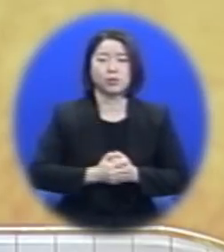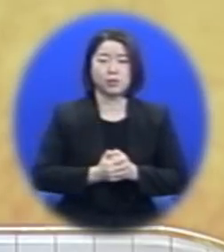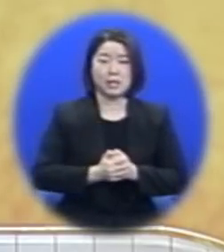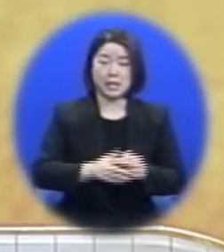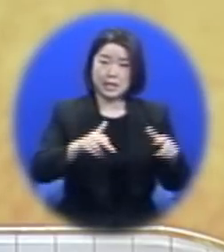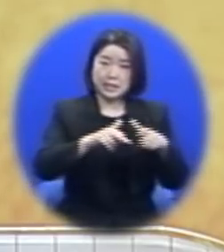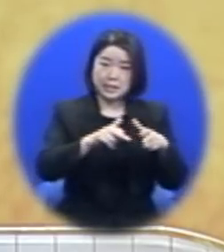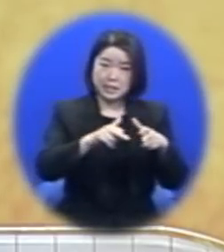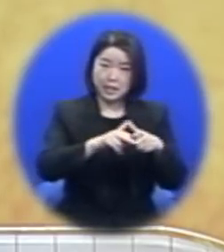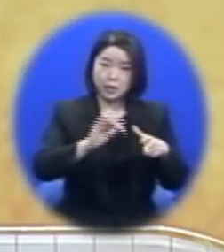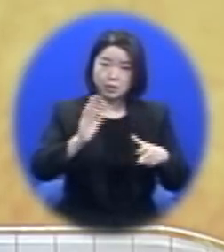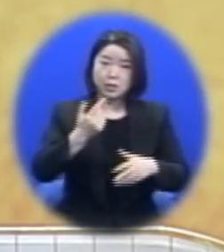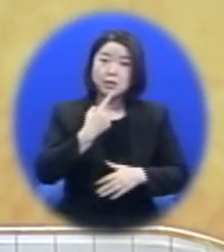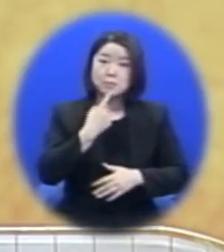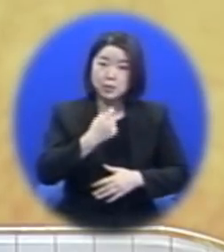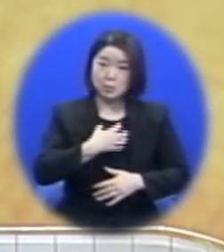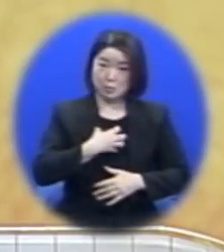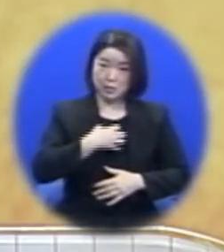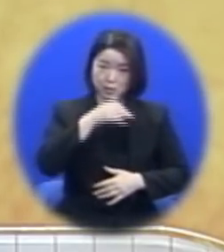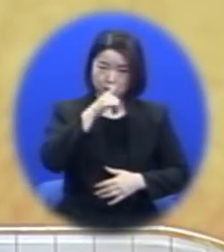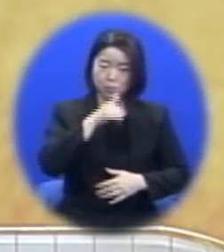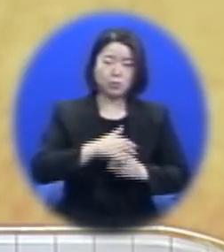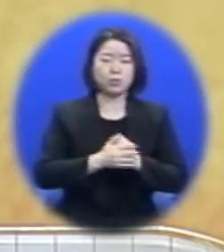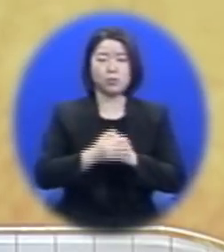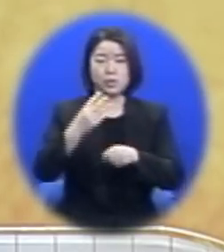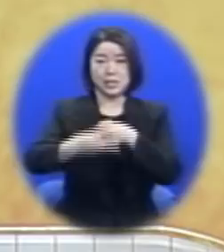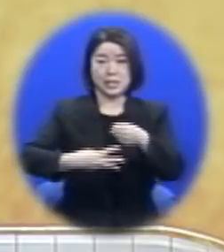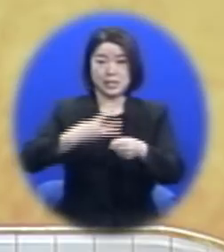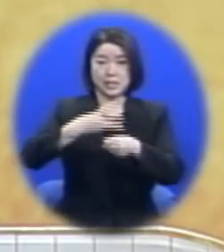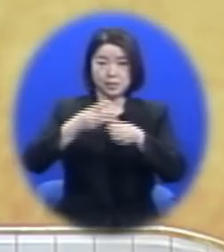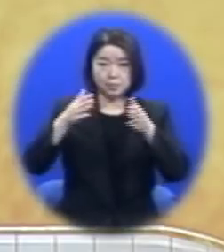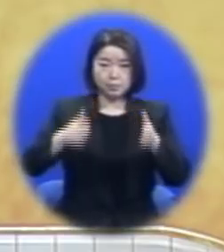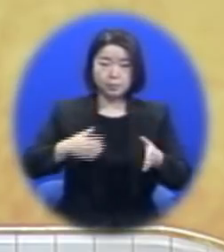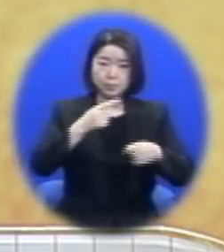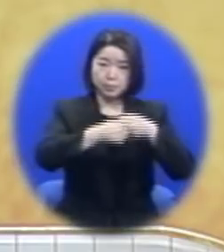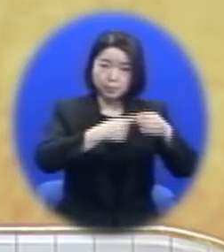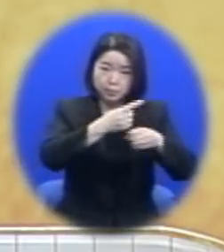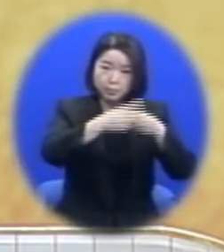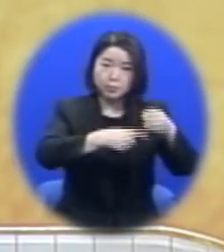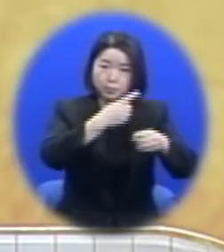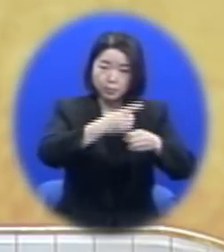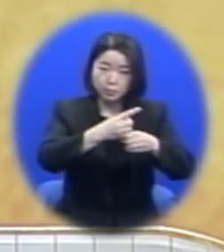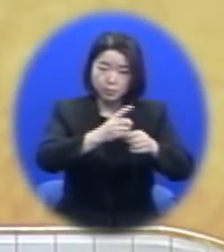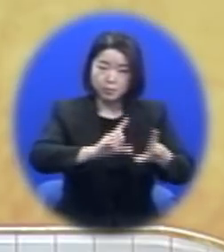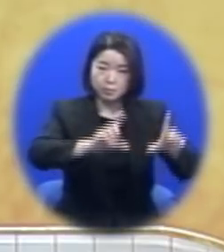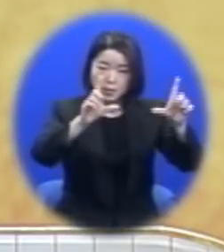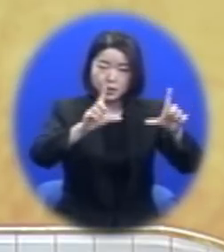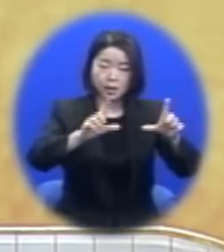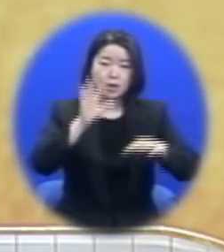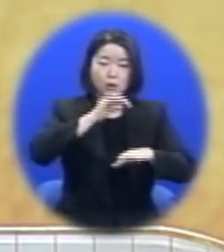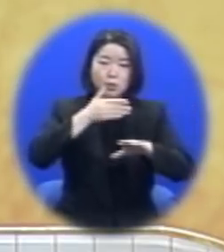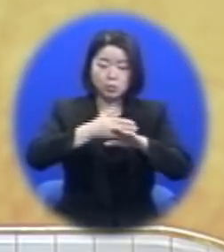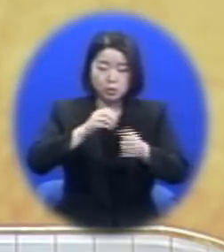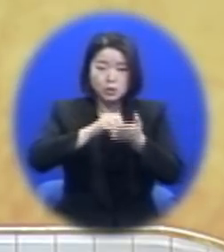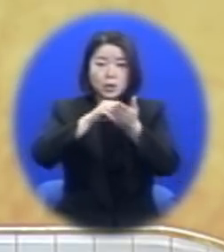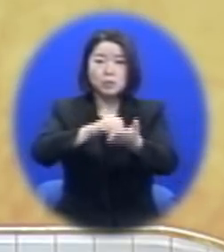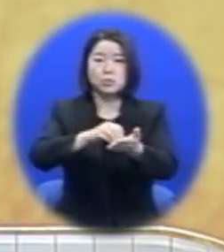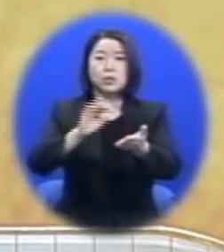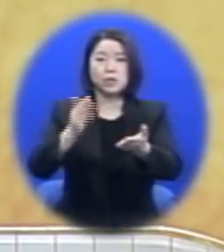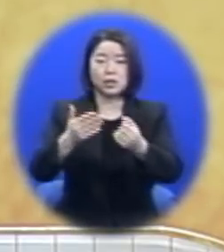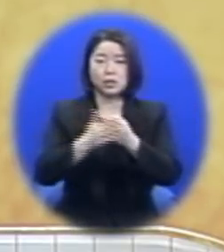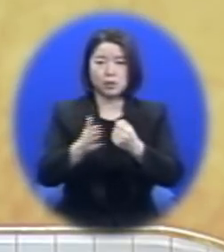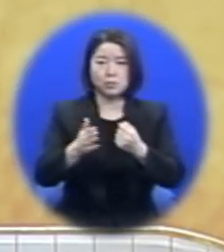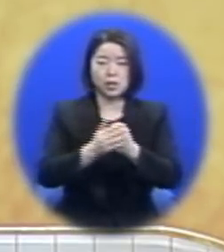될 위기에 처하기도 하고 3년 동안이나 해마다 훈련소에 입소를 해야 되니 우리 가족들이